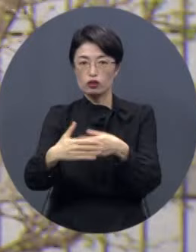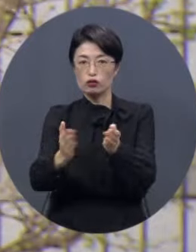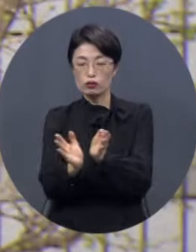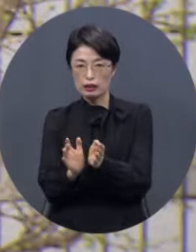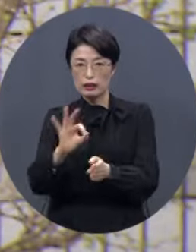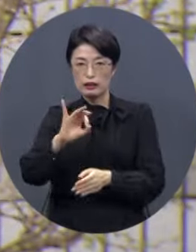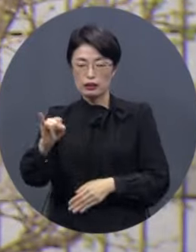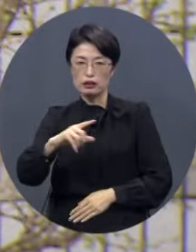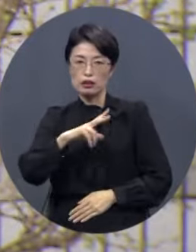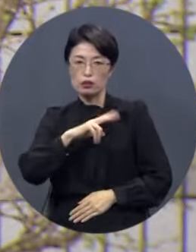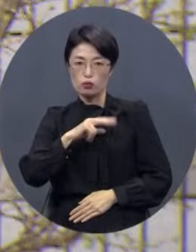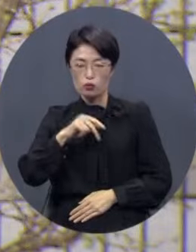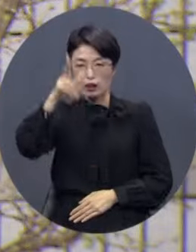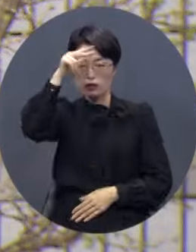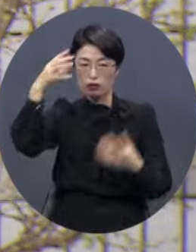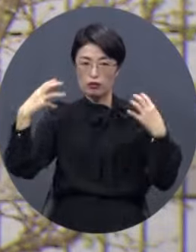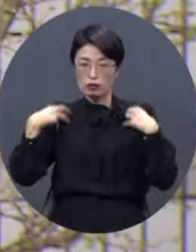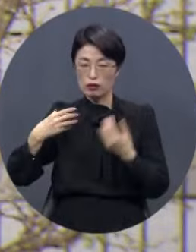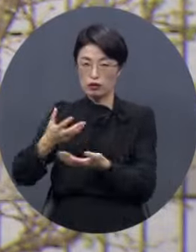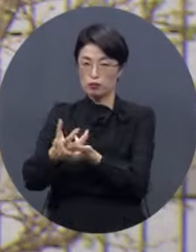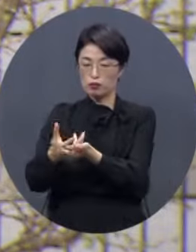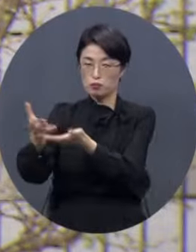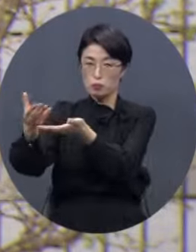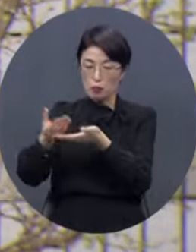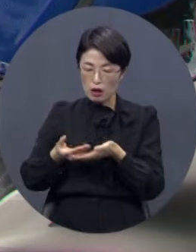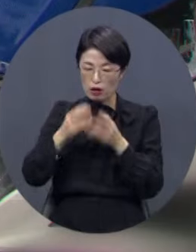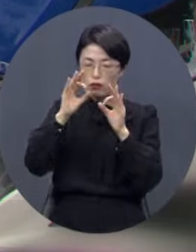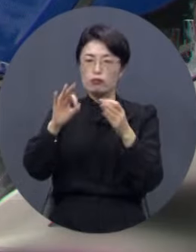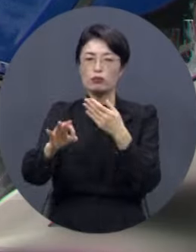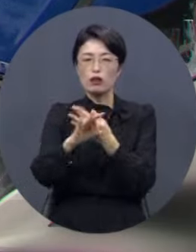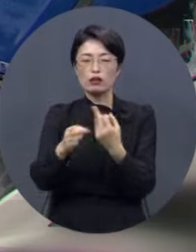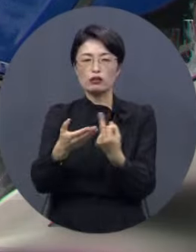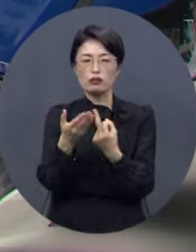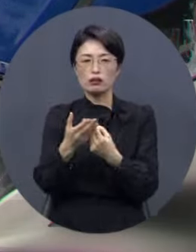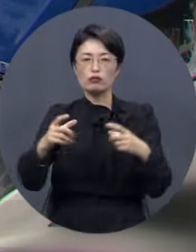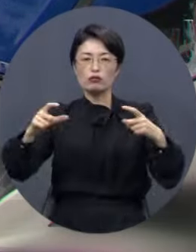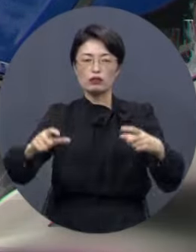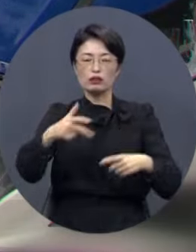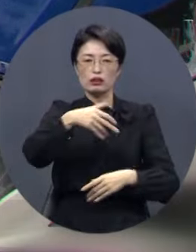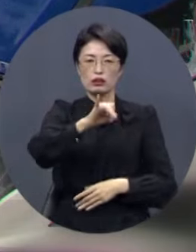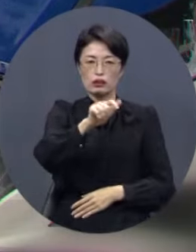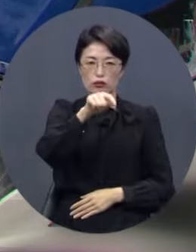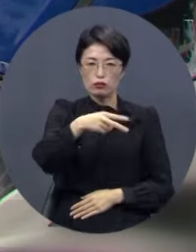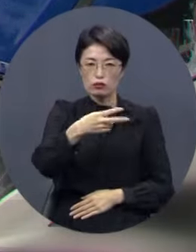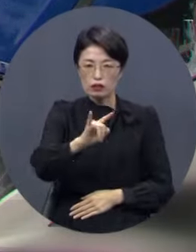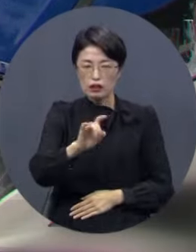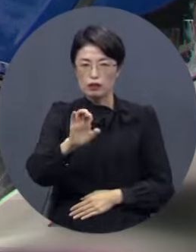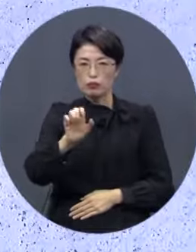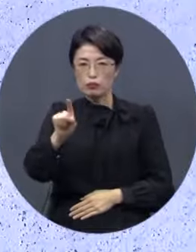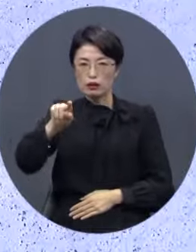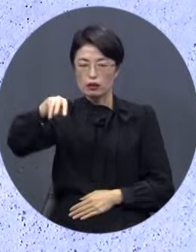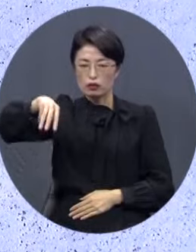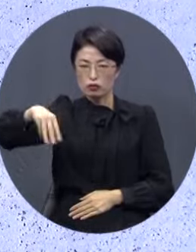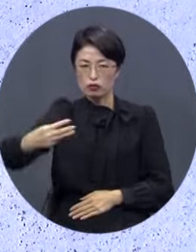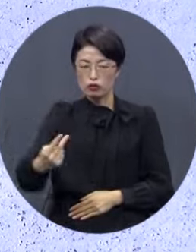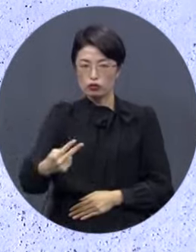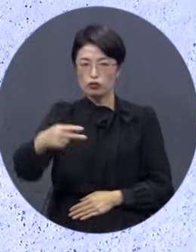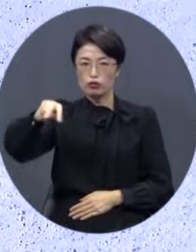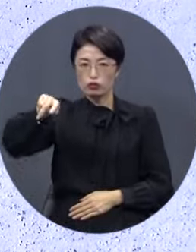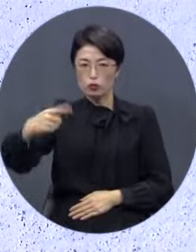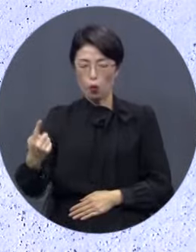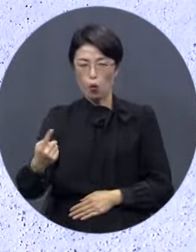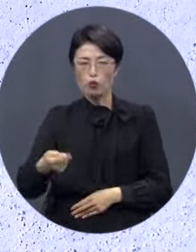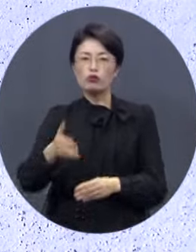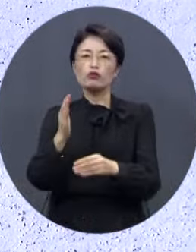경찰청으로부터 제출받은 자료에 따르면 제주 지역 지구대와 파출소 26곳 가운데 근무인력이 정원에